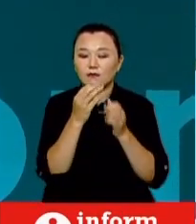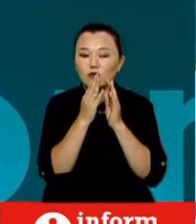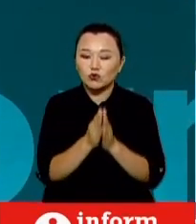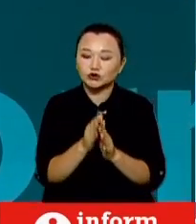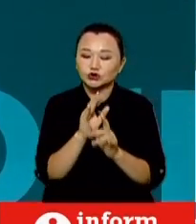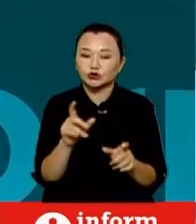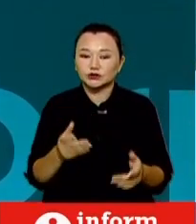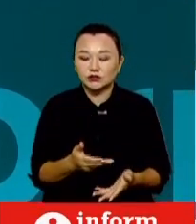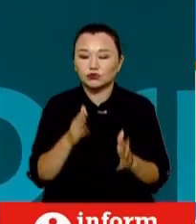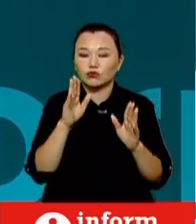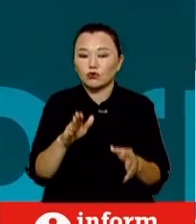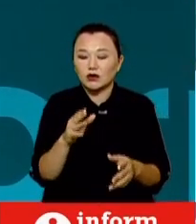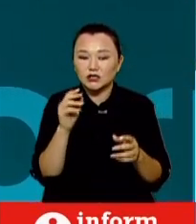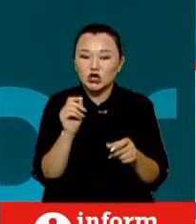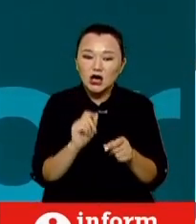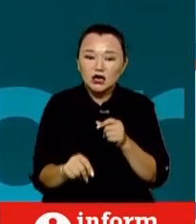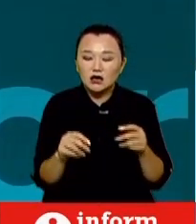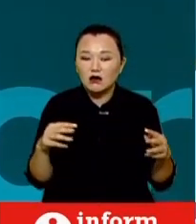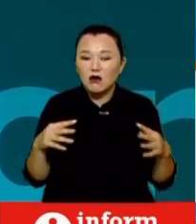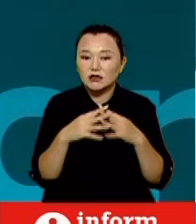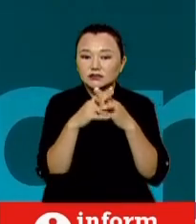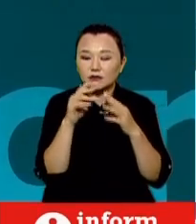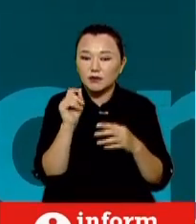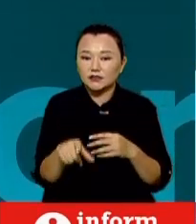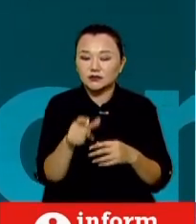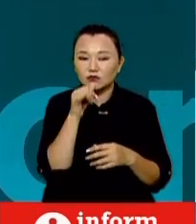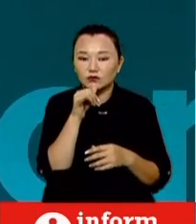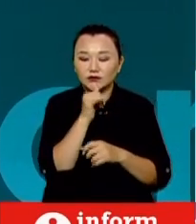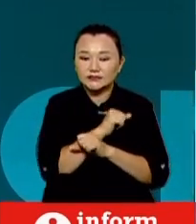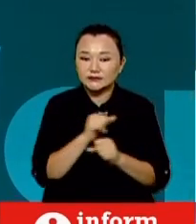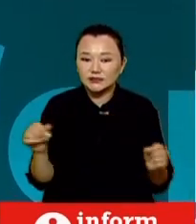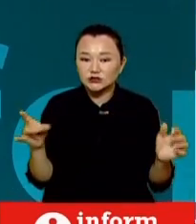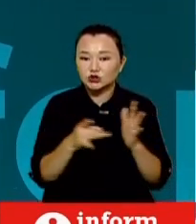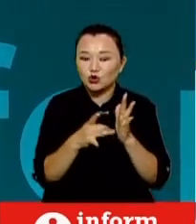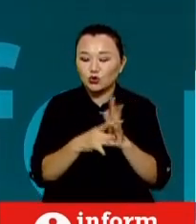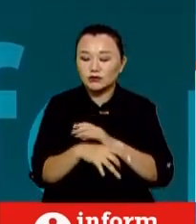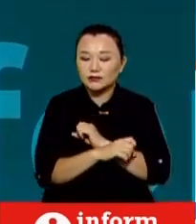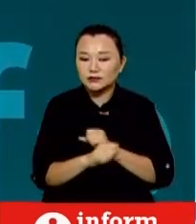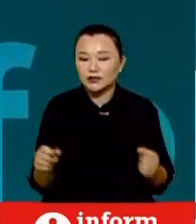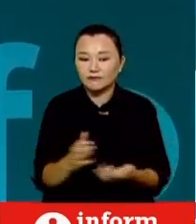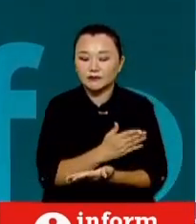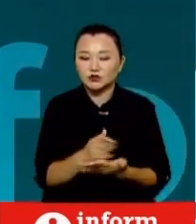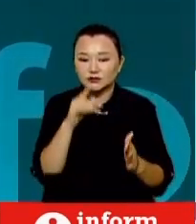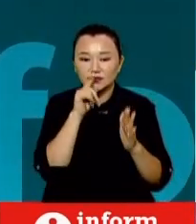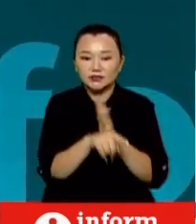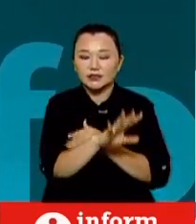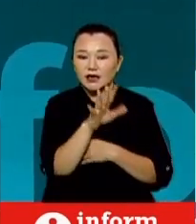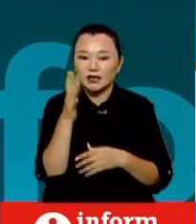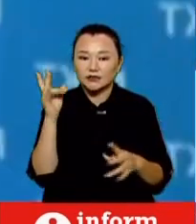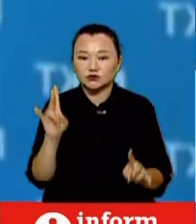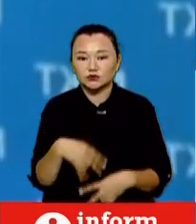жителей области не только не разжигать костры и не бросать окурки и стекла, но и вообще не заходить в лес.